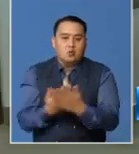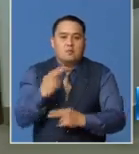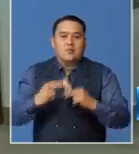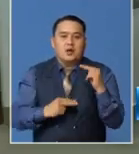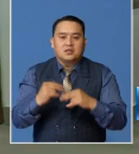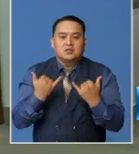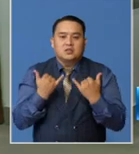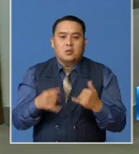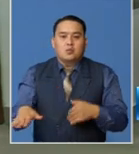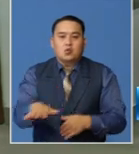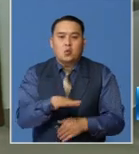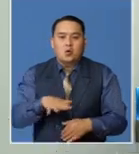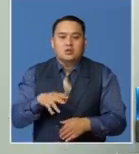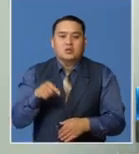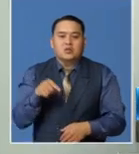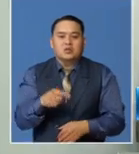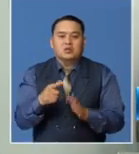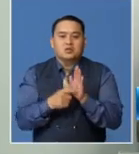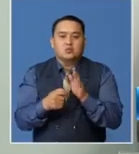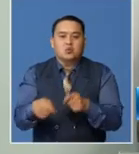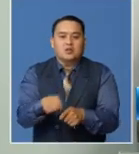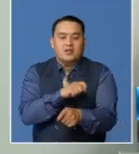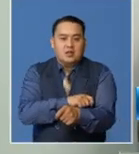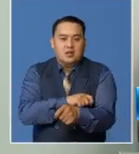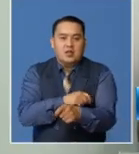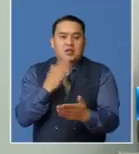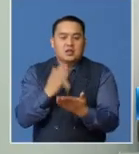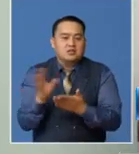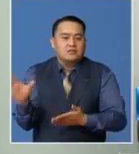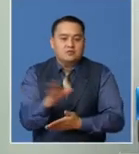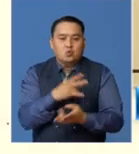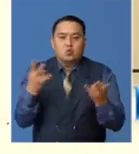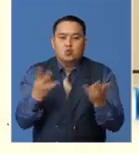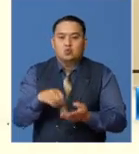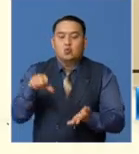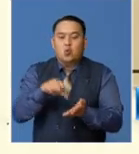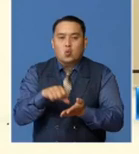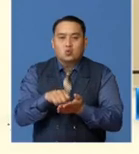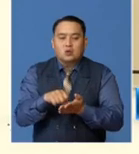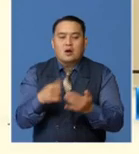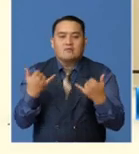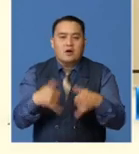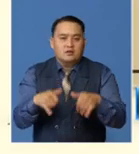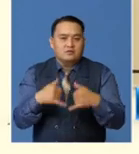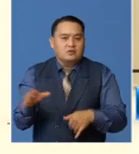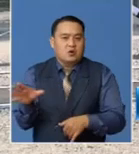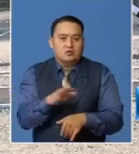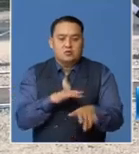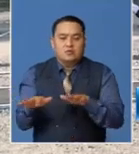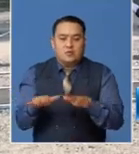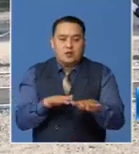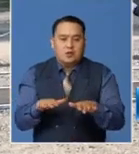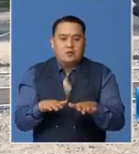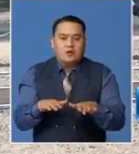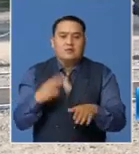теперь на площади более чем 1700 квадратных метров есть все необходимое для участников и посетителей спортивных мероприятий а